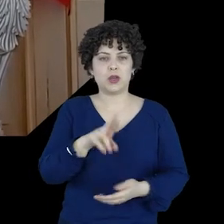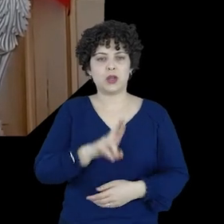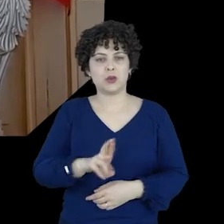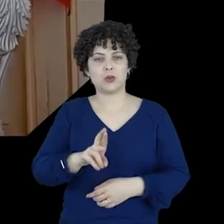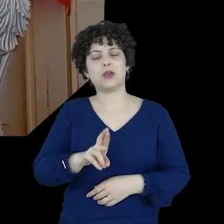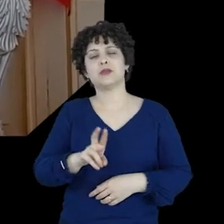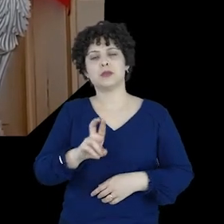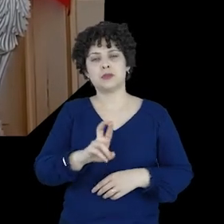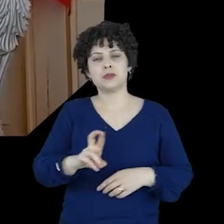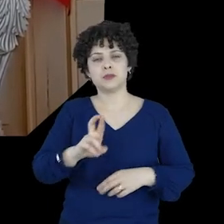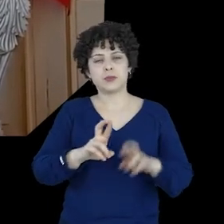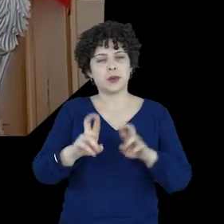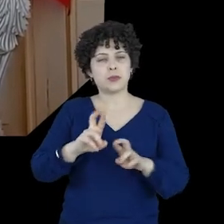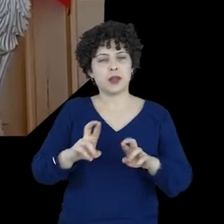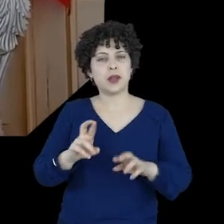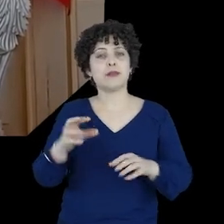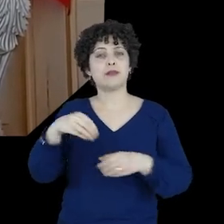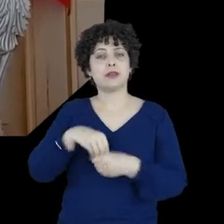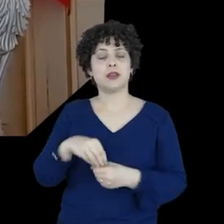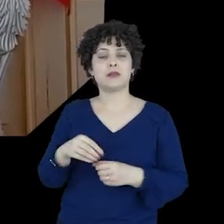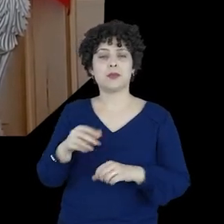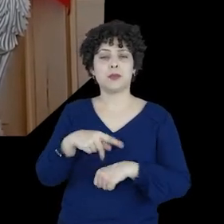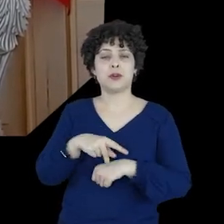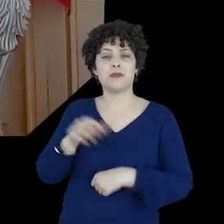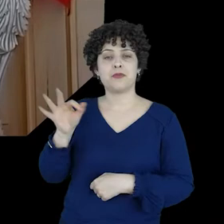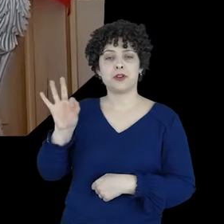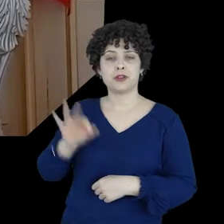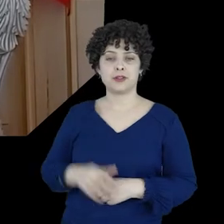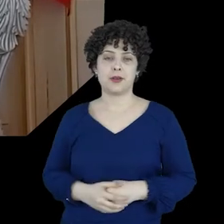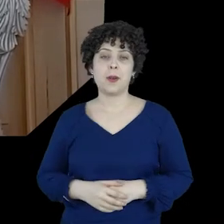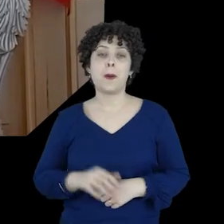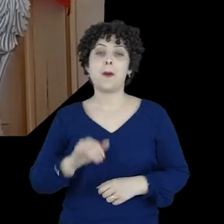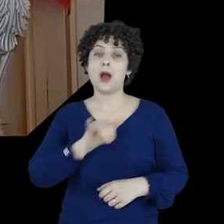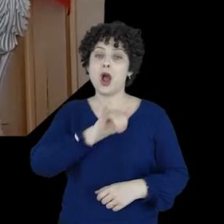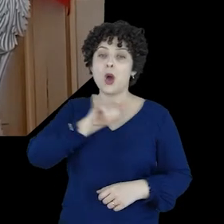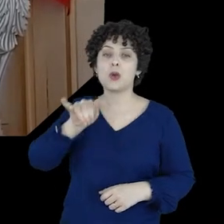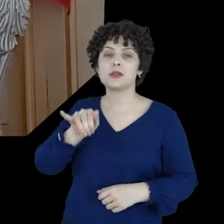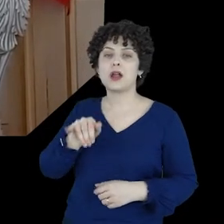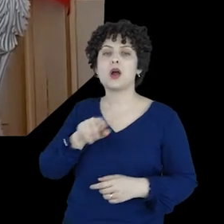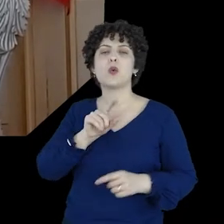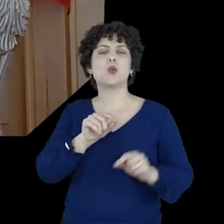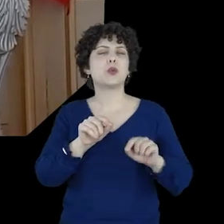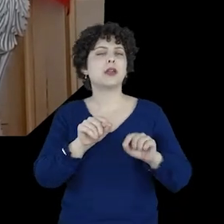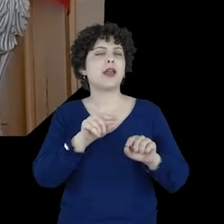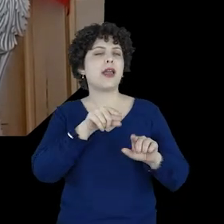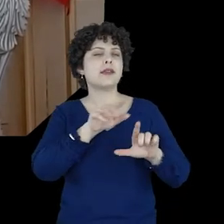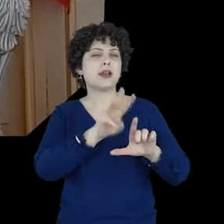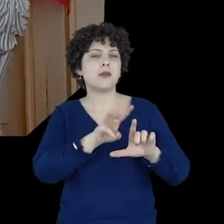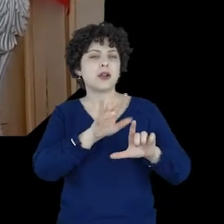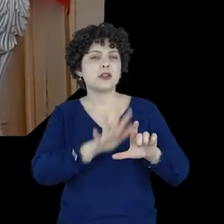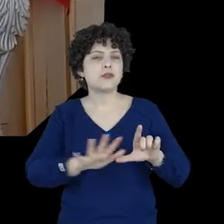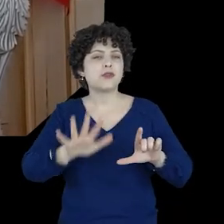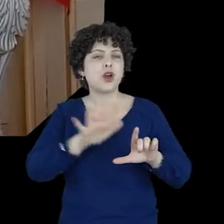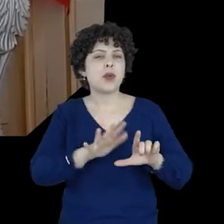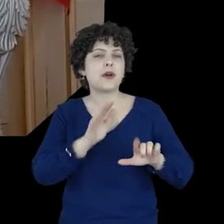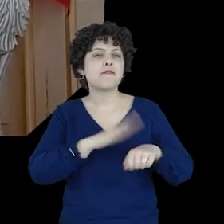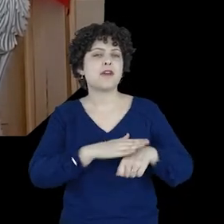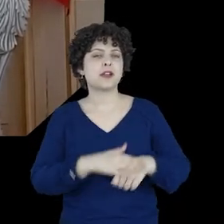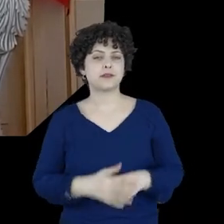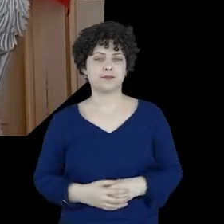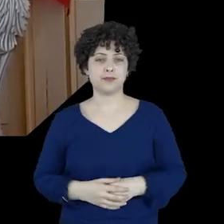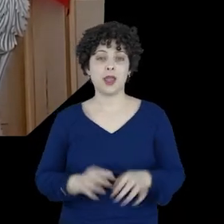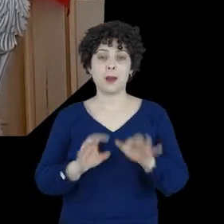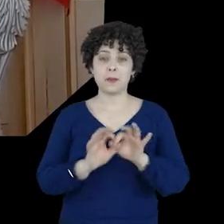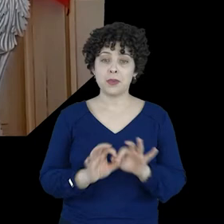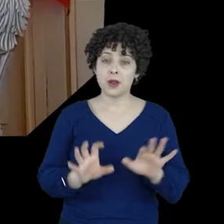régulateur de l'audiovisuel ici en France, qui pourra faire un rapport sur ce qui est mis en œuvre par